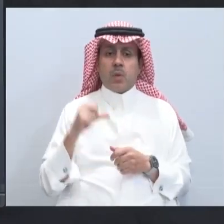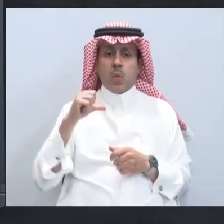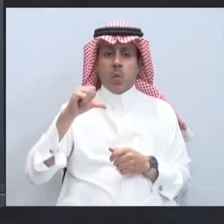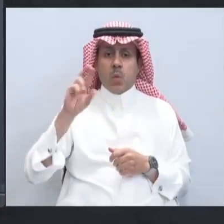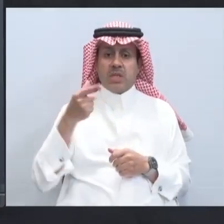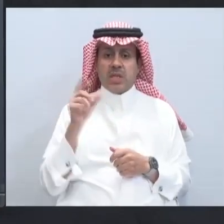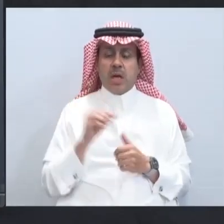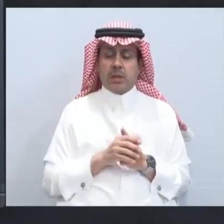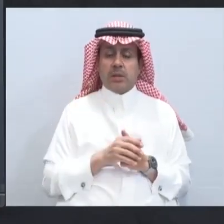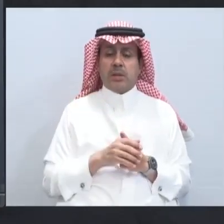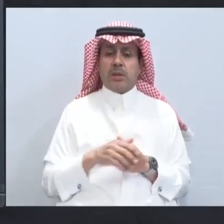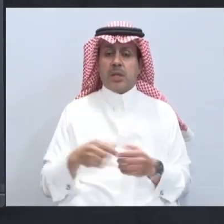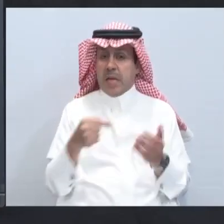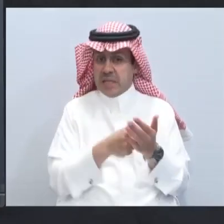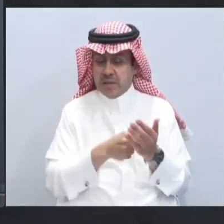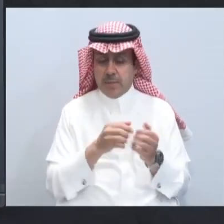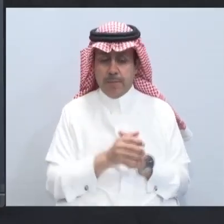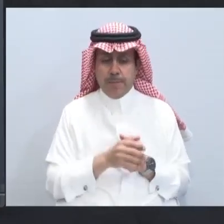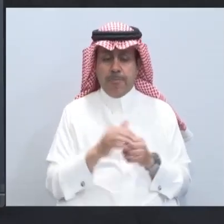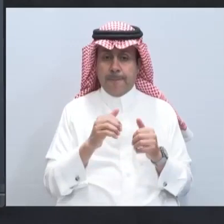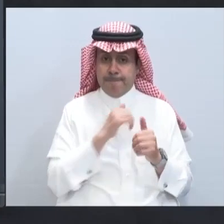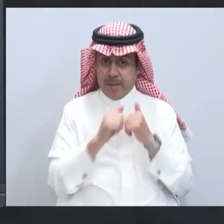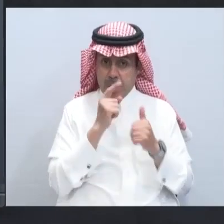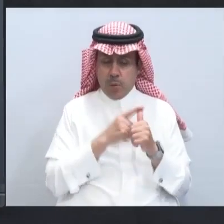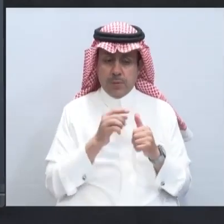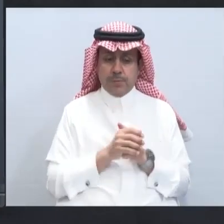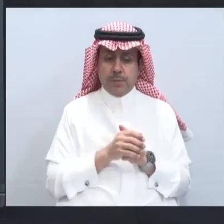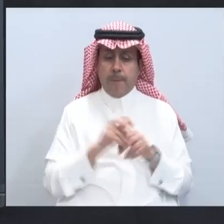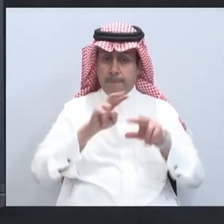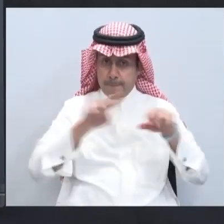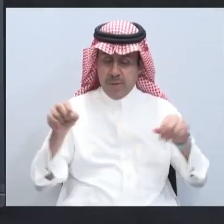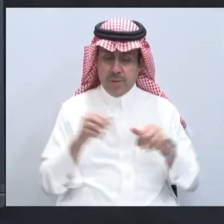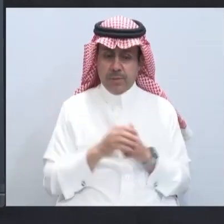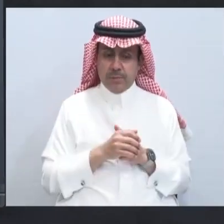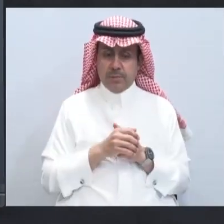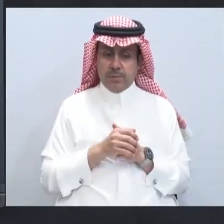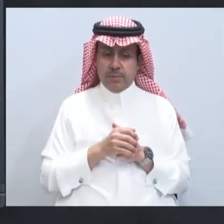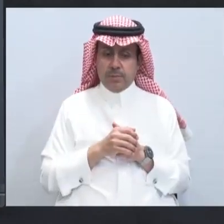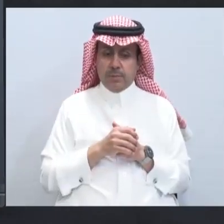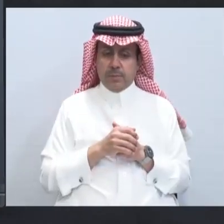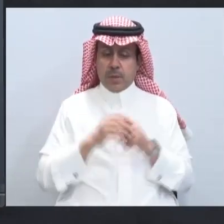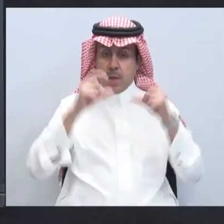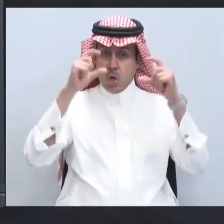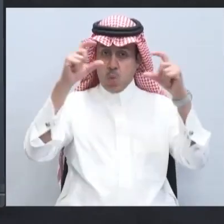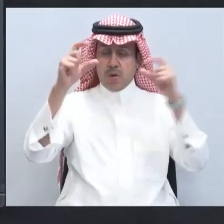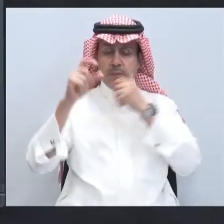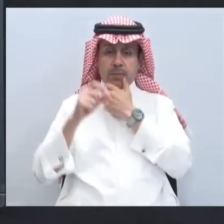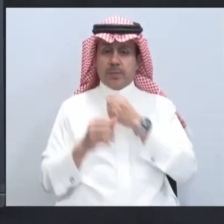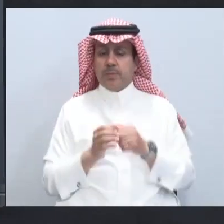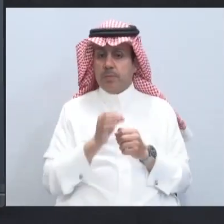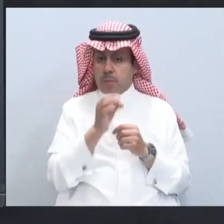الصفحه فمن خلال مثلا الاسلوب الاول الذي هو البحث من او الوصول المباشر من خلال عناوين المواقع